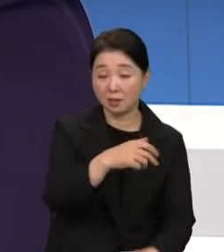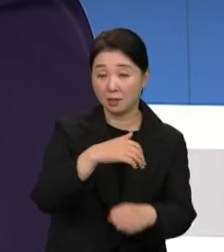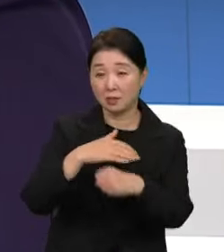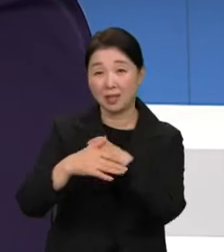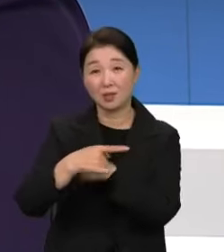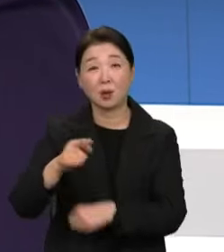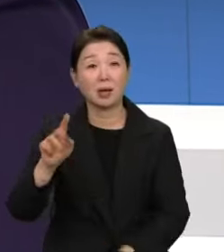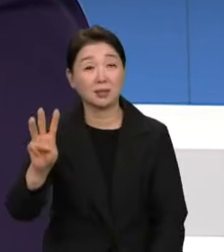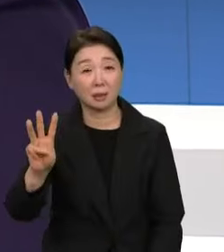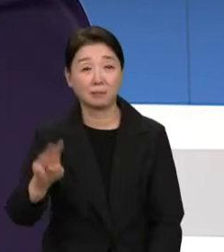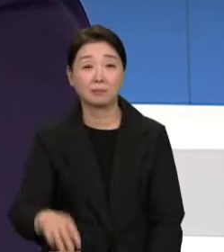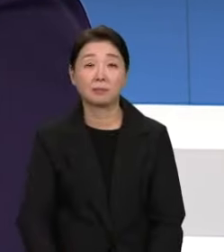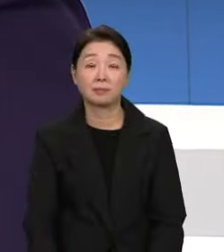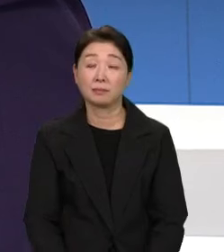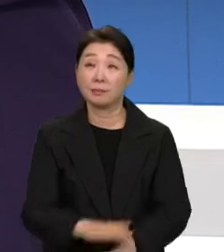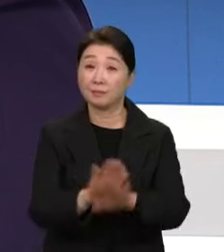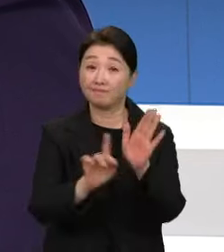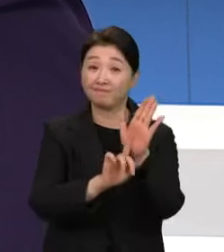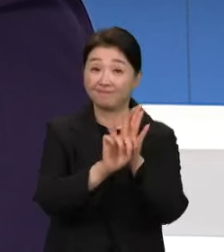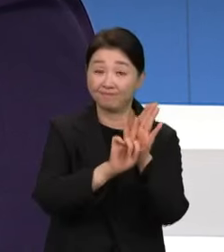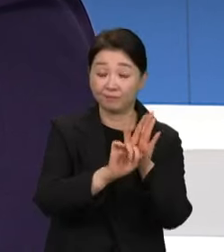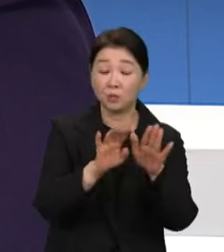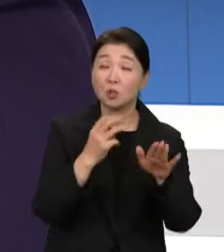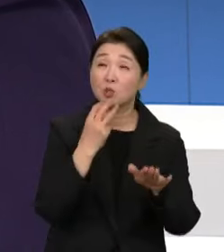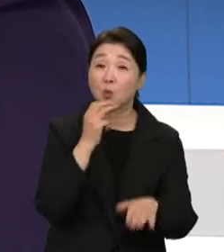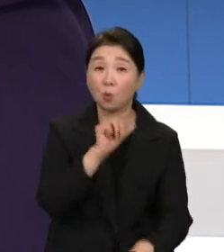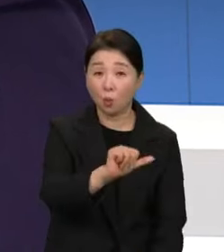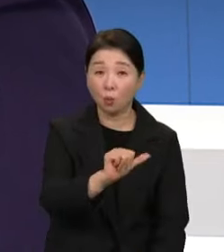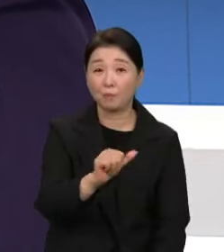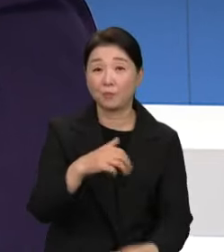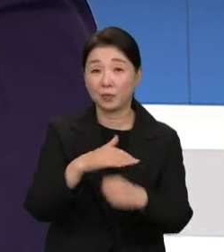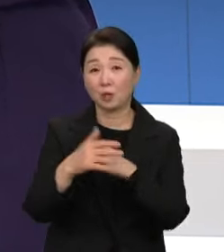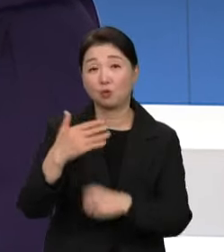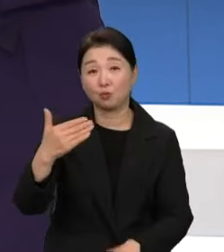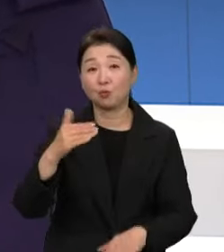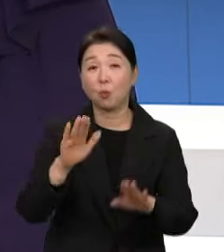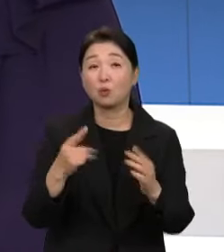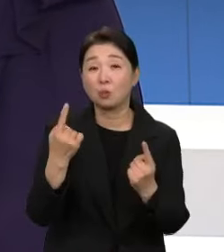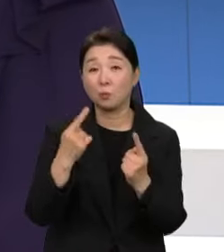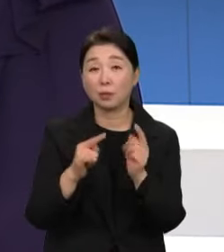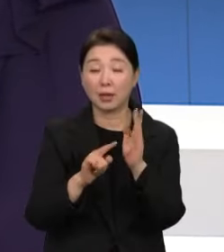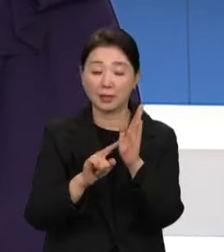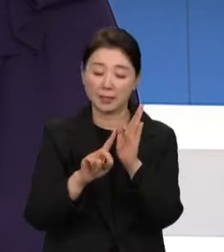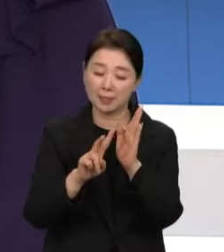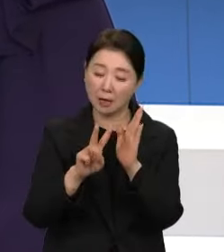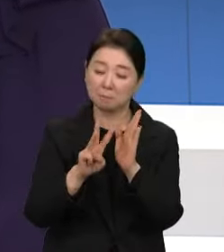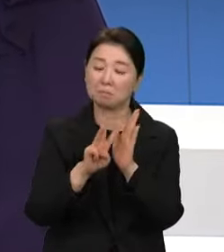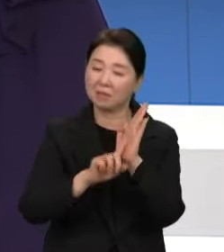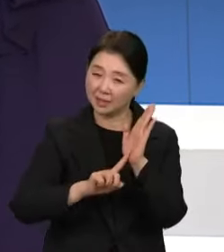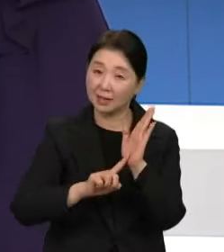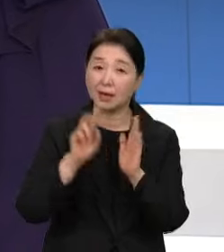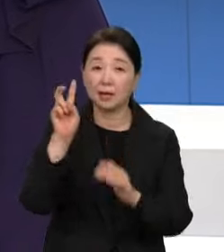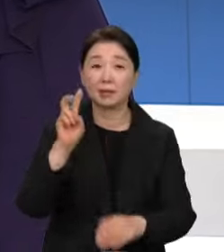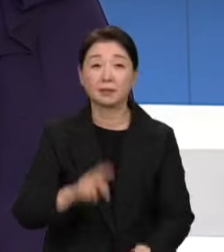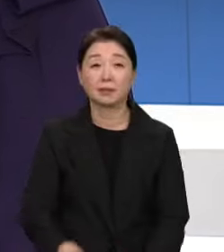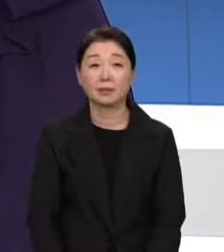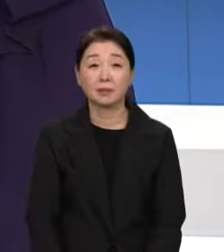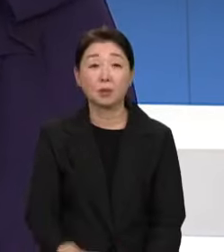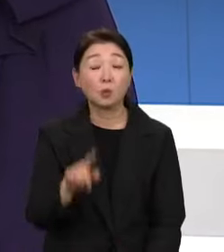영하 3도로 시작하겠고요. 낮 기온은 서울 5도, 대구 9도로 오늘보다 2도에서 3도 정도